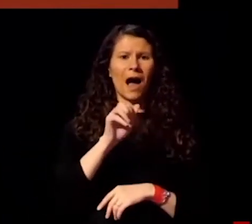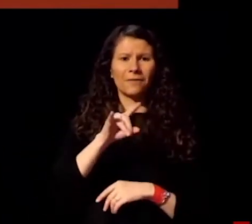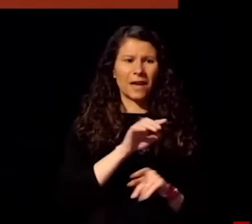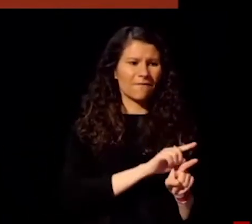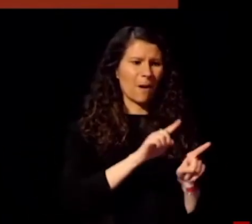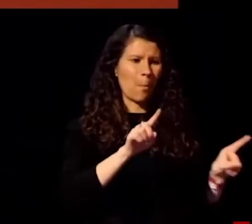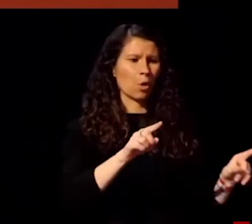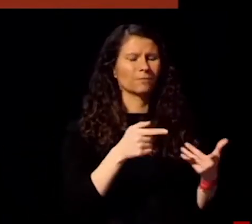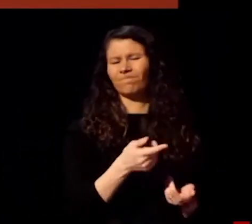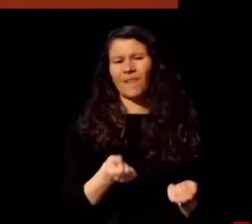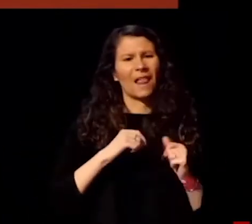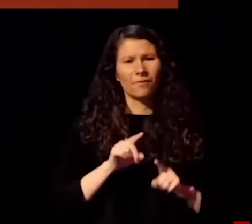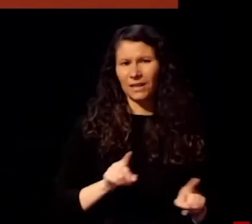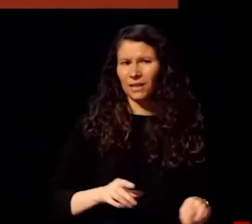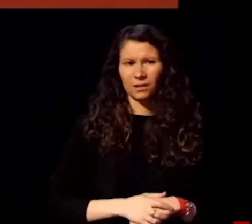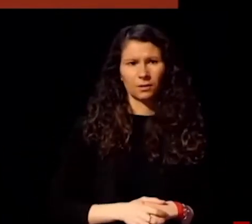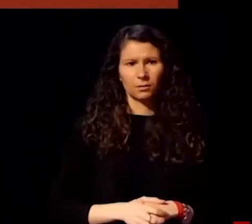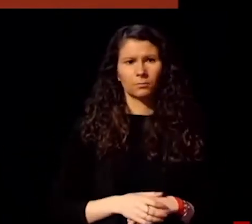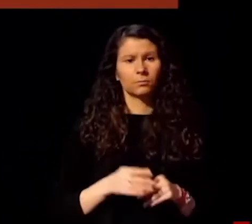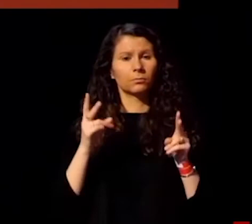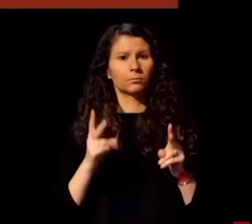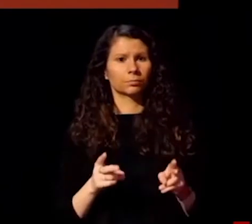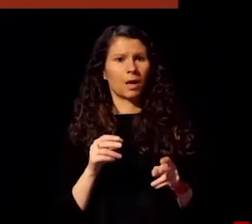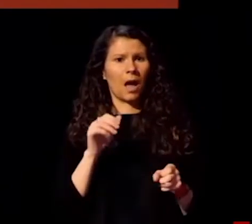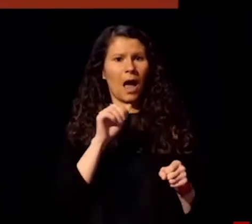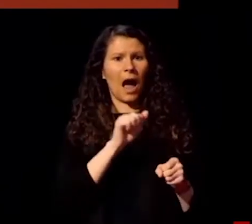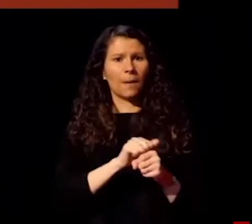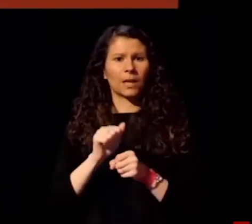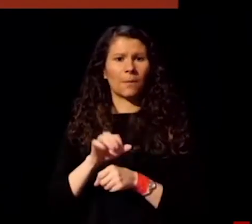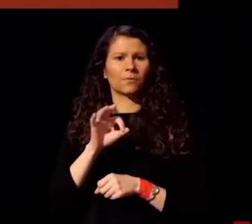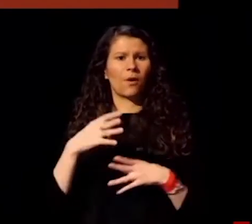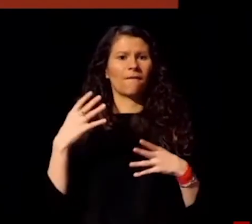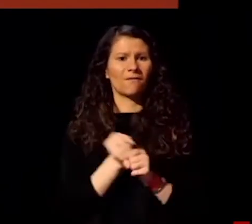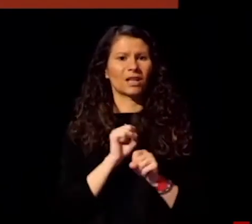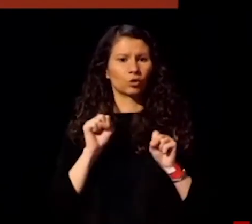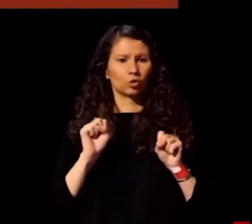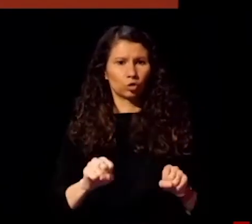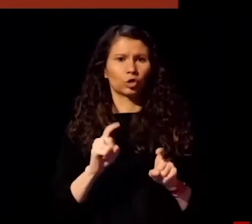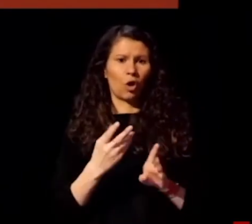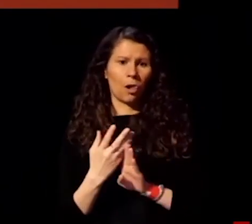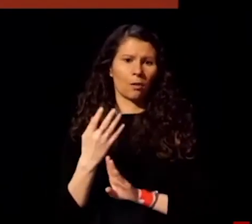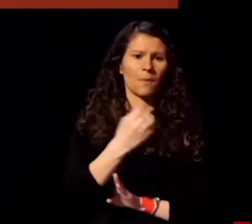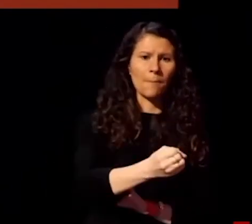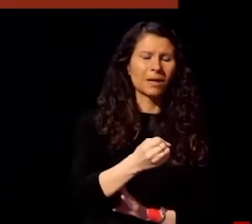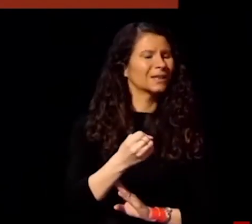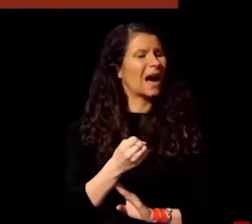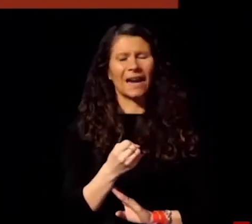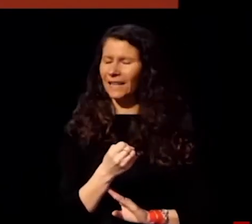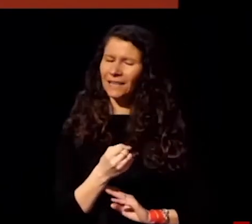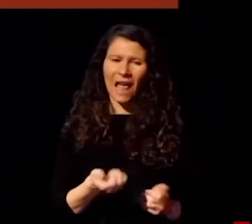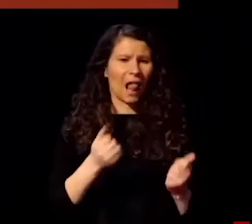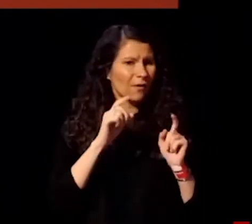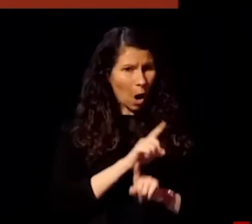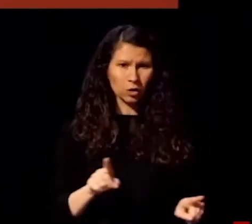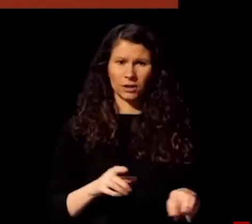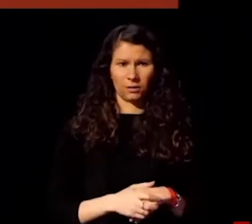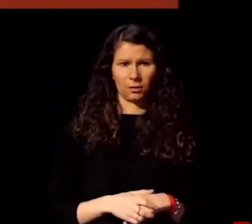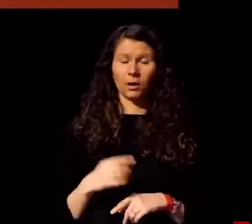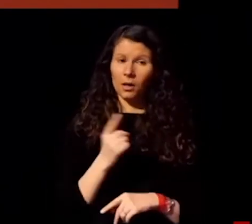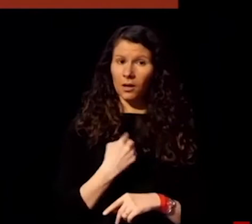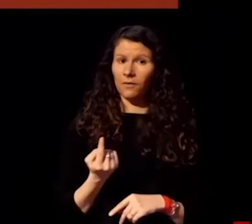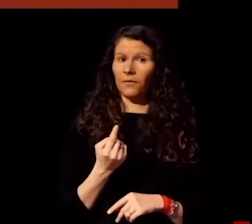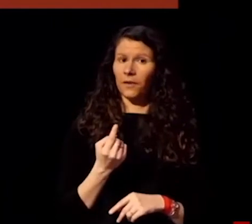wenig forderungen nach eingreifen der ämter für verfassungsschutz schon gar nicht im gegenteil wir bleiben dabei